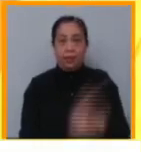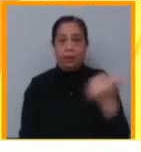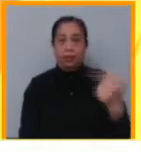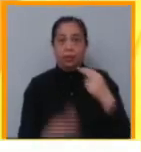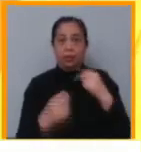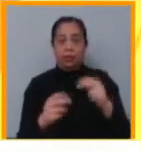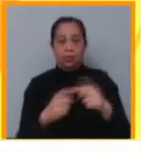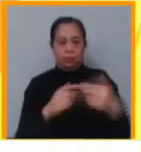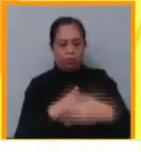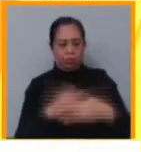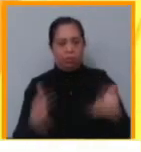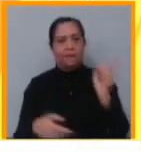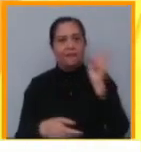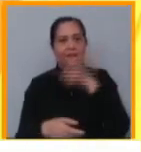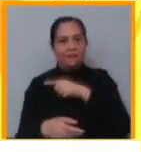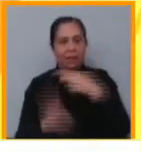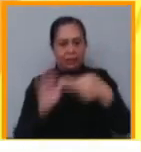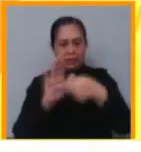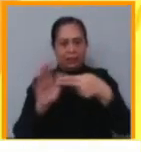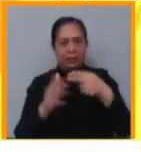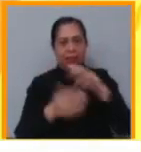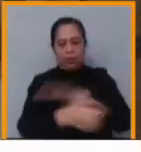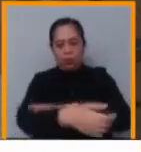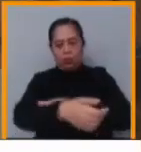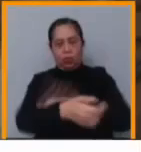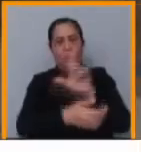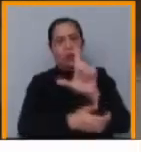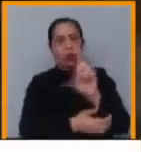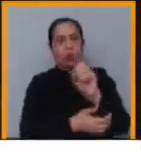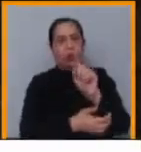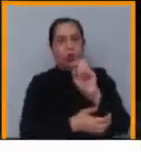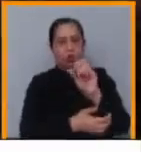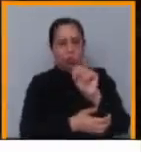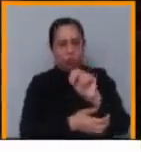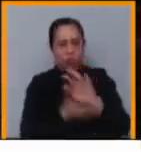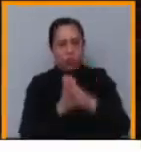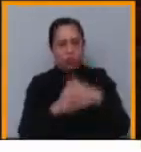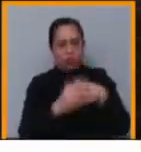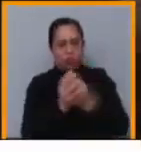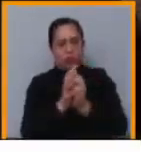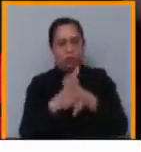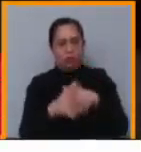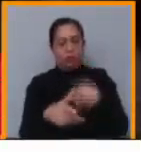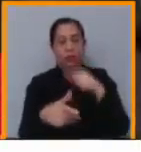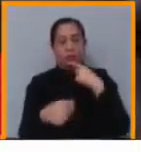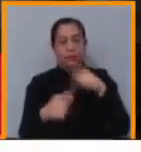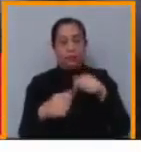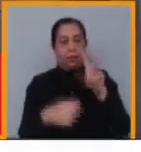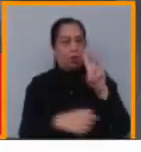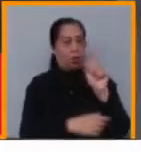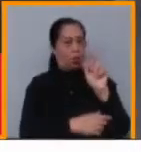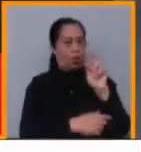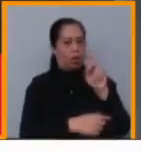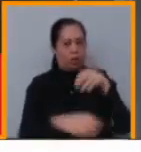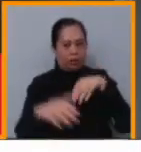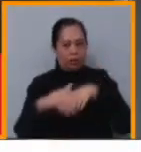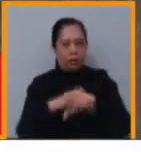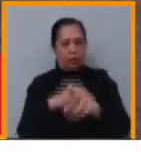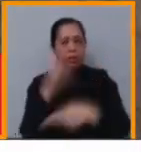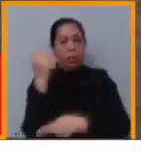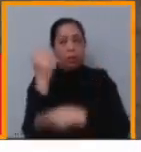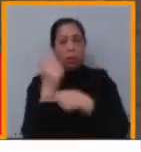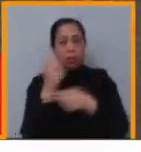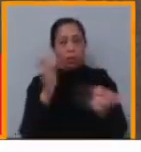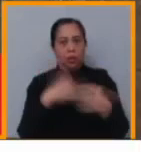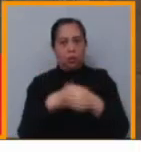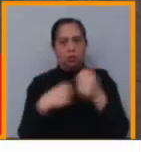and brand ng lotion ang nakumpiska sa Maynila. Sabi sa ng search warrant, niraid ang isang kwarto ng hotel na ginagawa umanong bodega at doon nakita